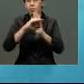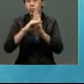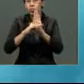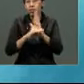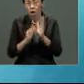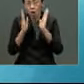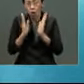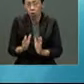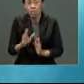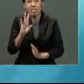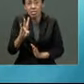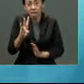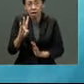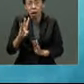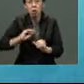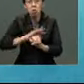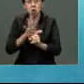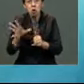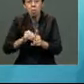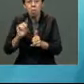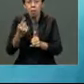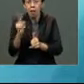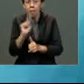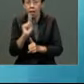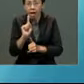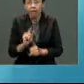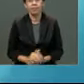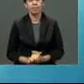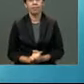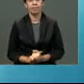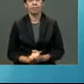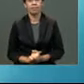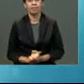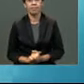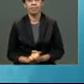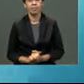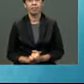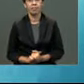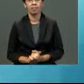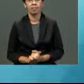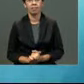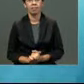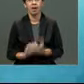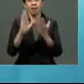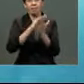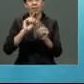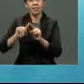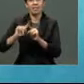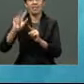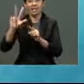รายนี้เป็นอย่างไรบ้างนะครับมาดูกันก็พบว่ามาจาก3ประเท